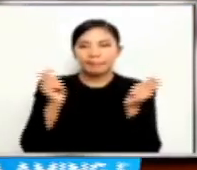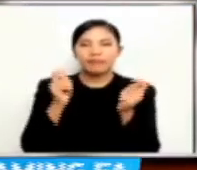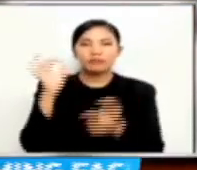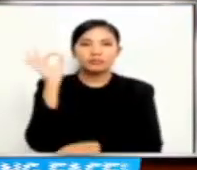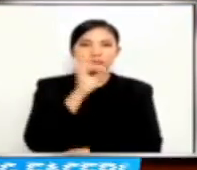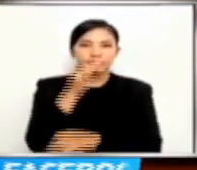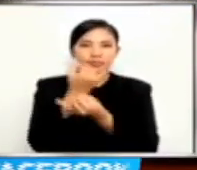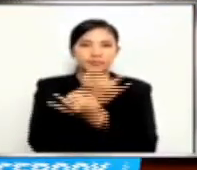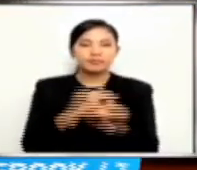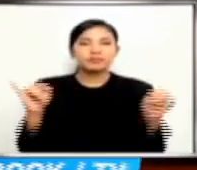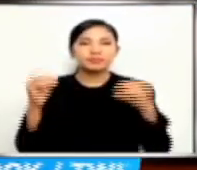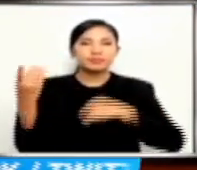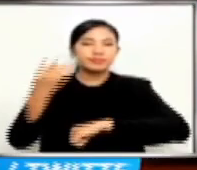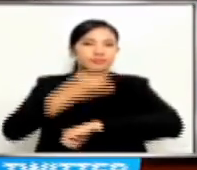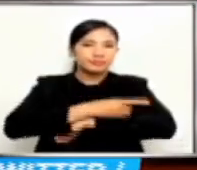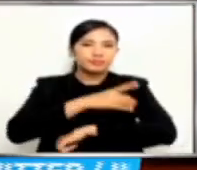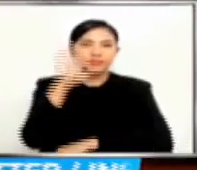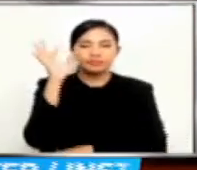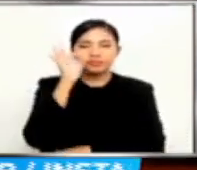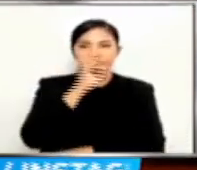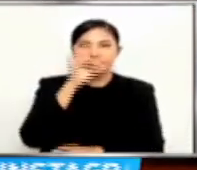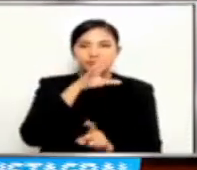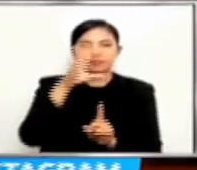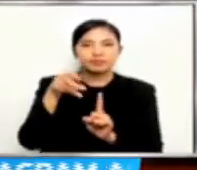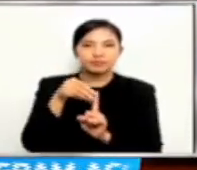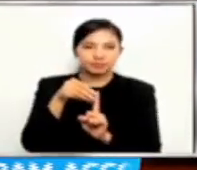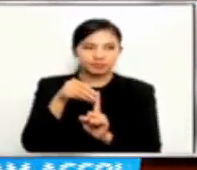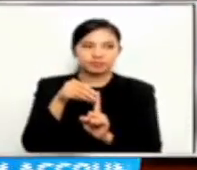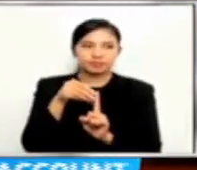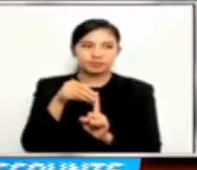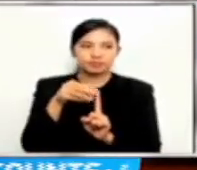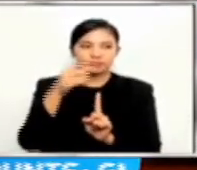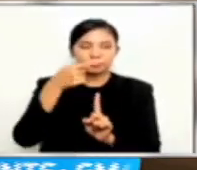Filipino Heritage at Multicultural Month.